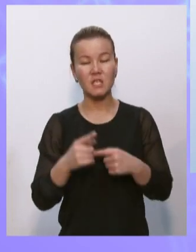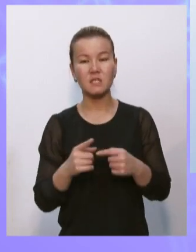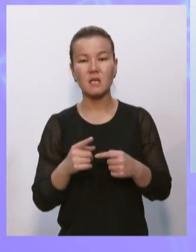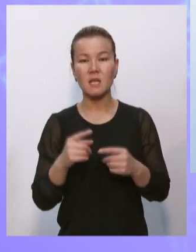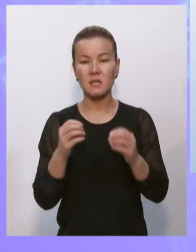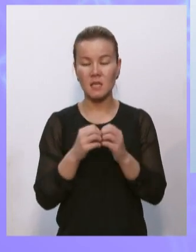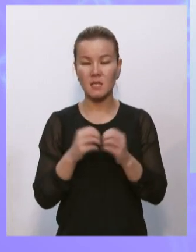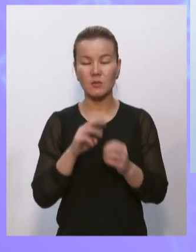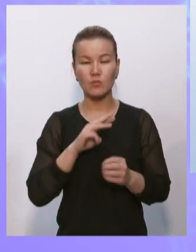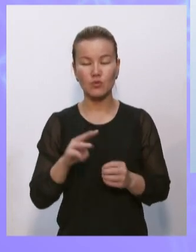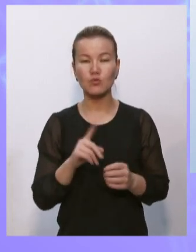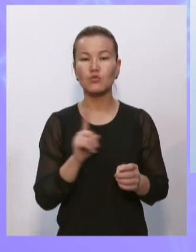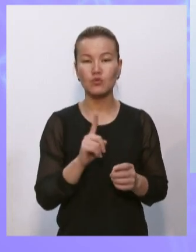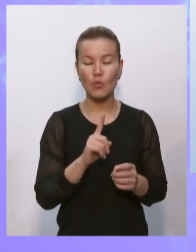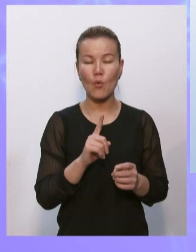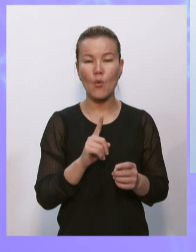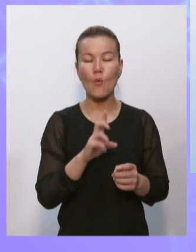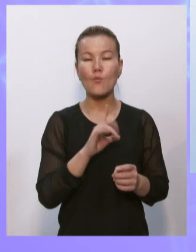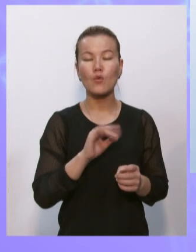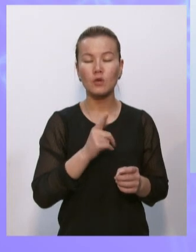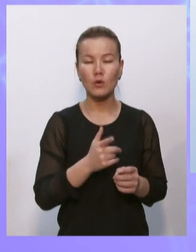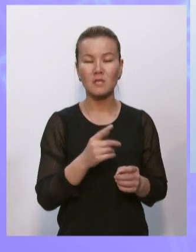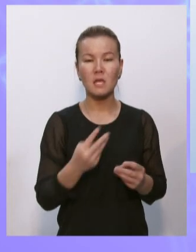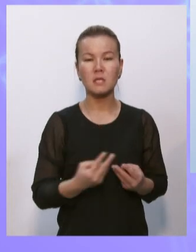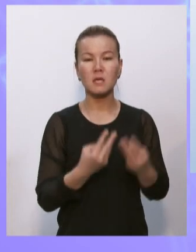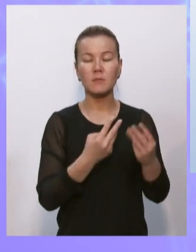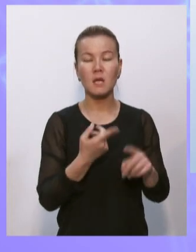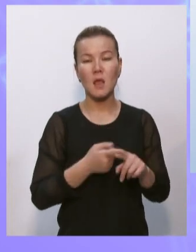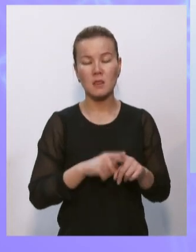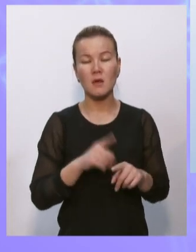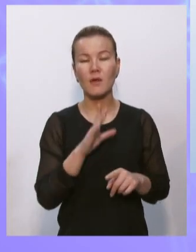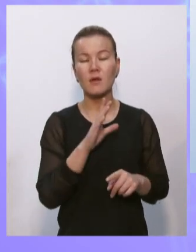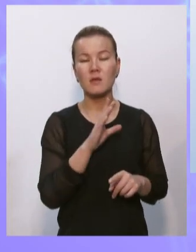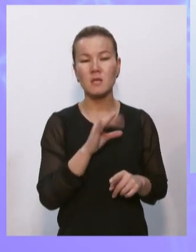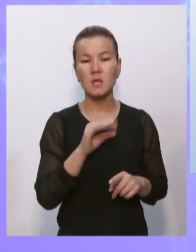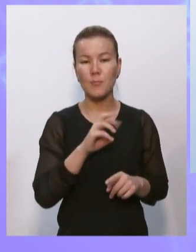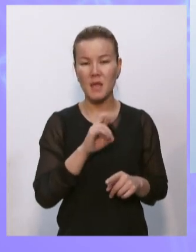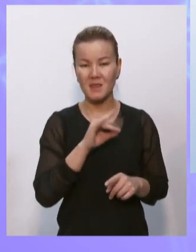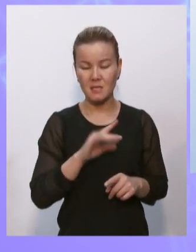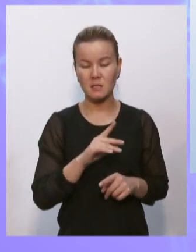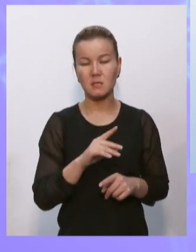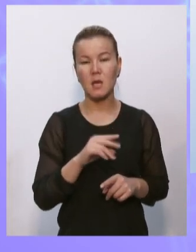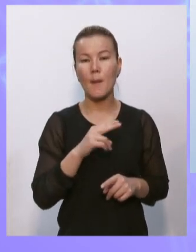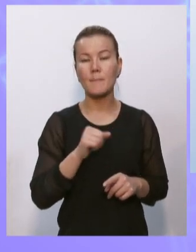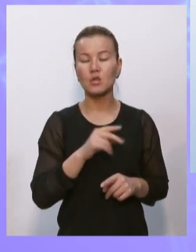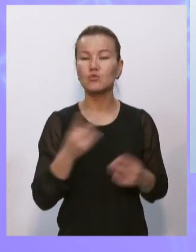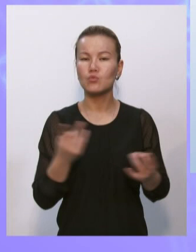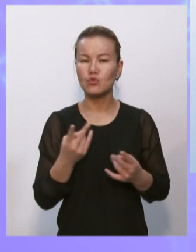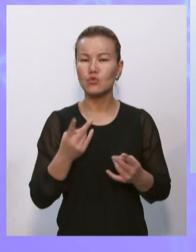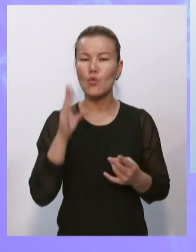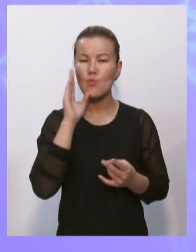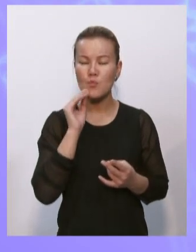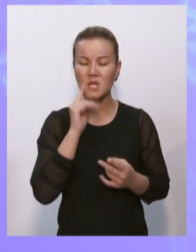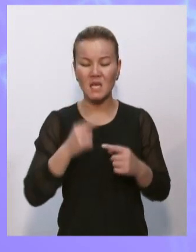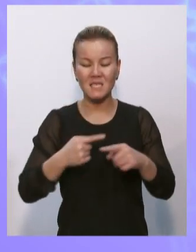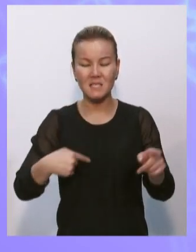что? Бульон закипел. Это уже будет именительный падеж. Нужно уметь